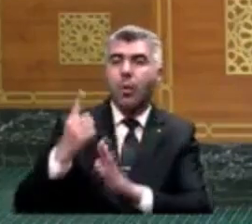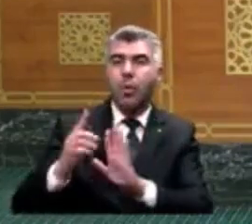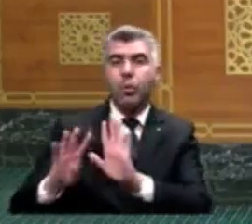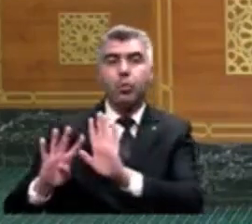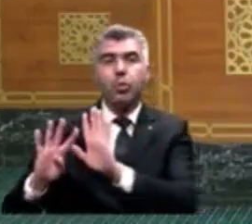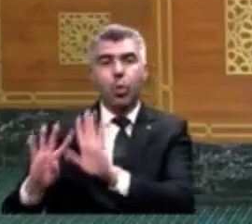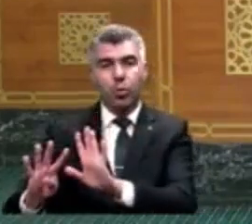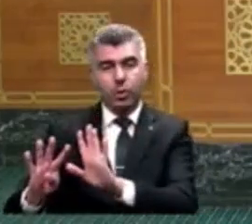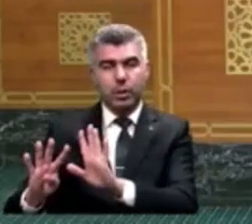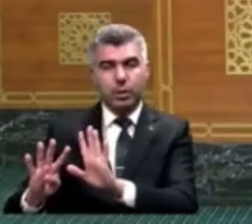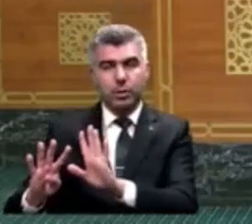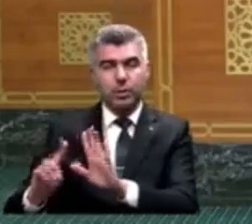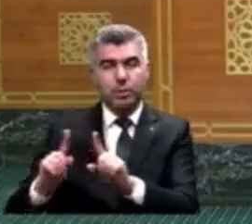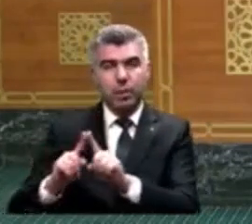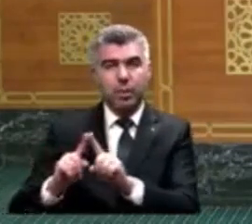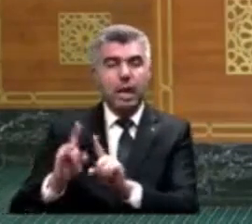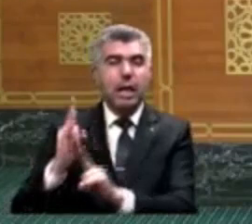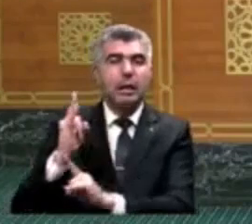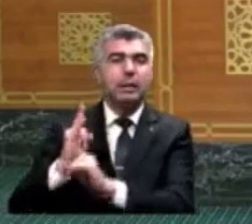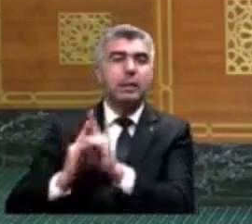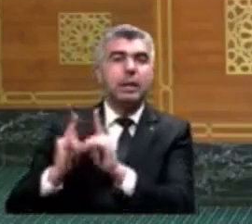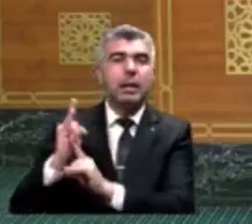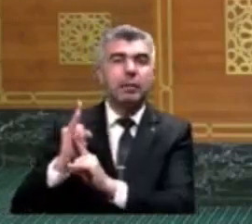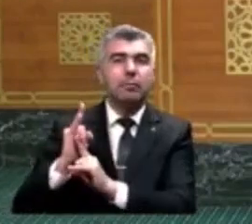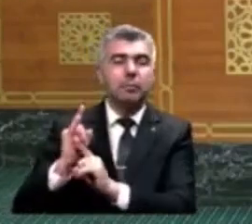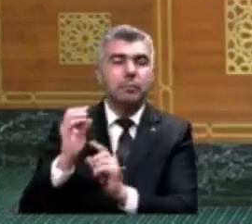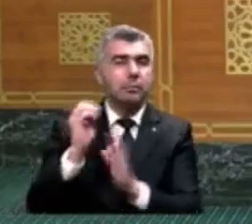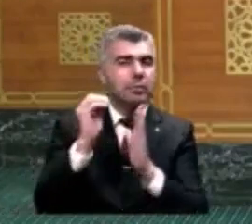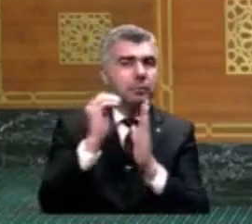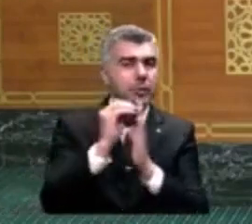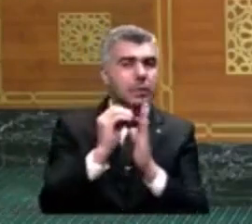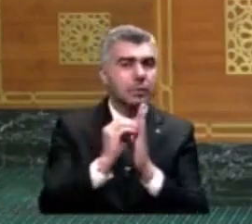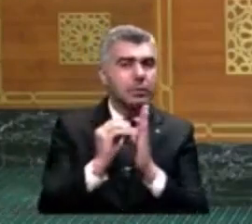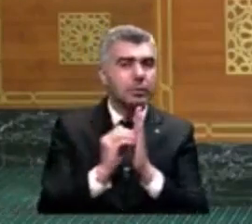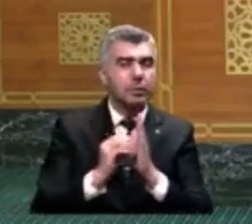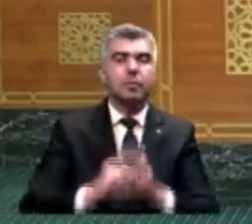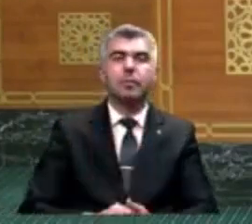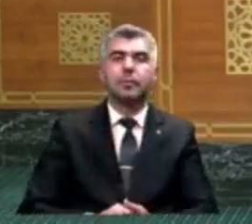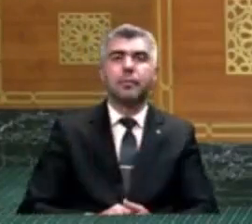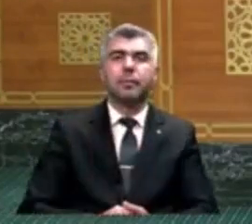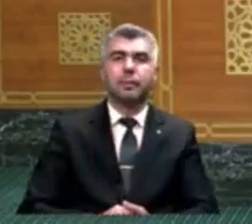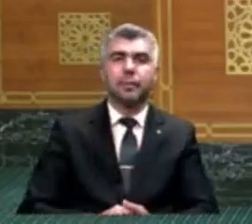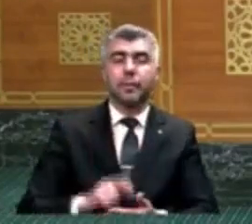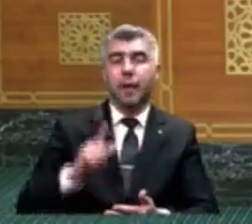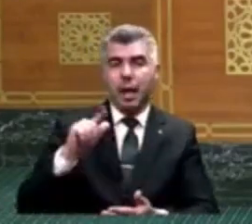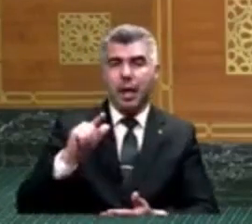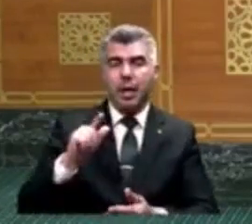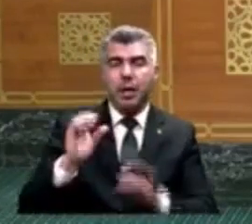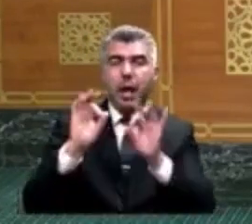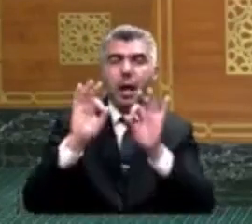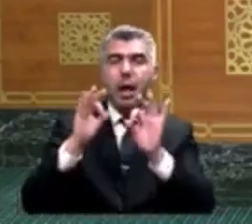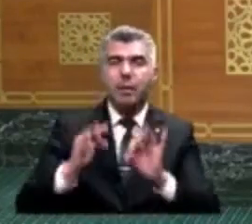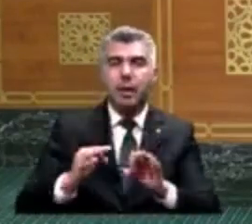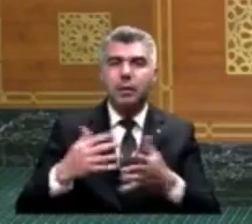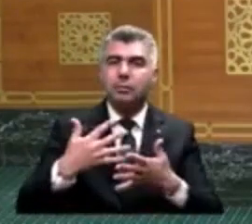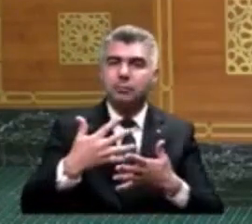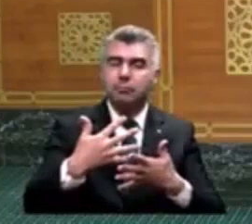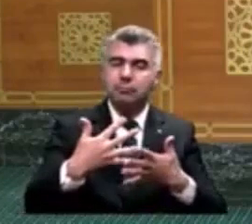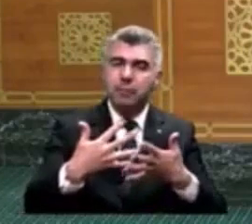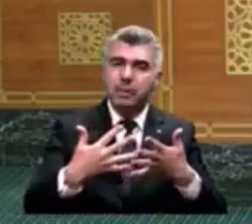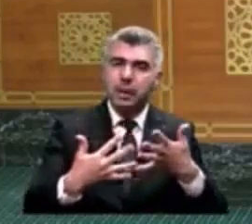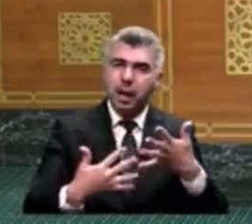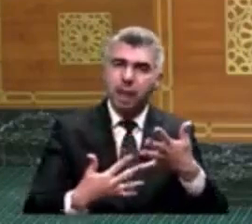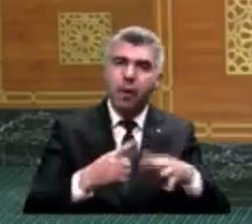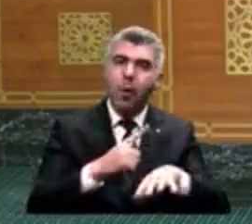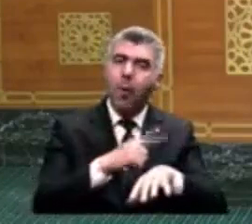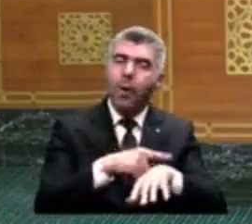التسعود بأقدمية اعتبارية. وهناك عدد من النقط اللي يمكن الوقت